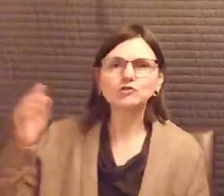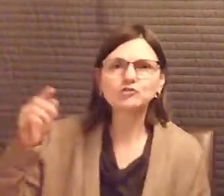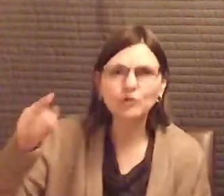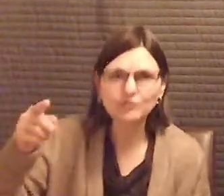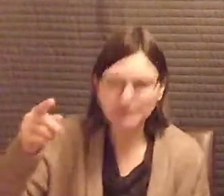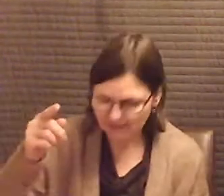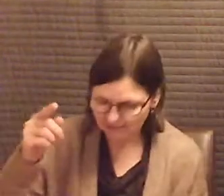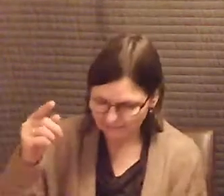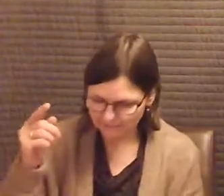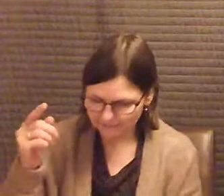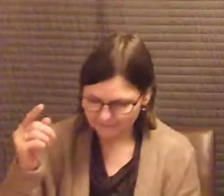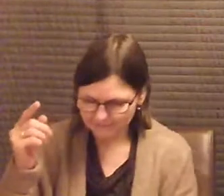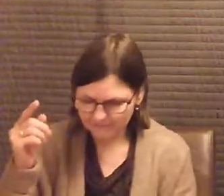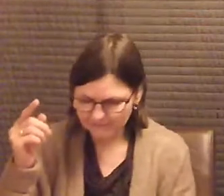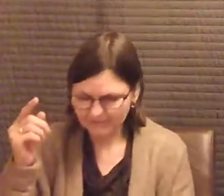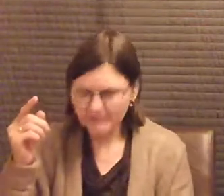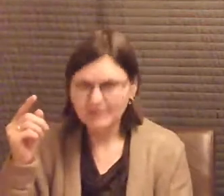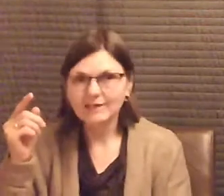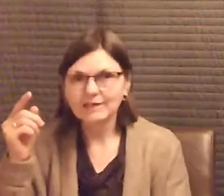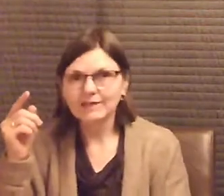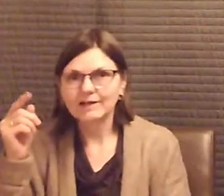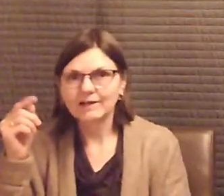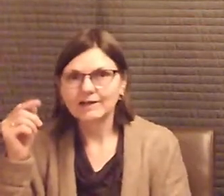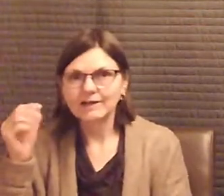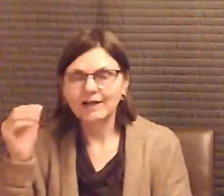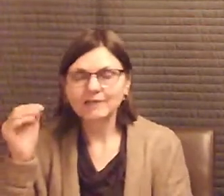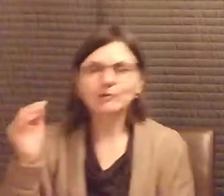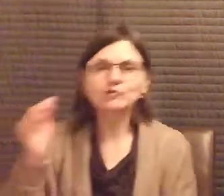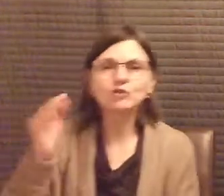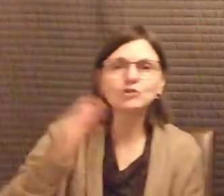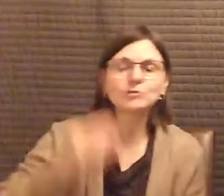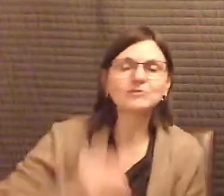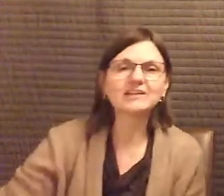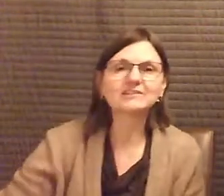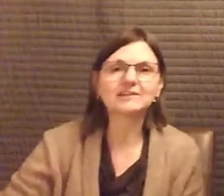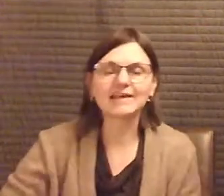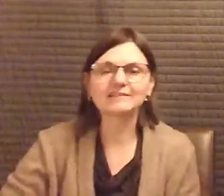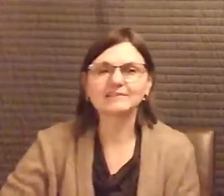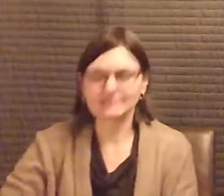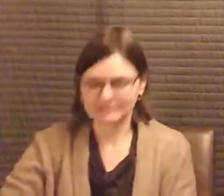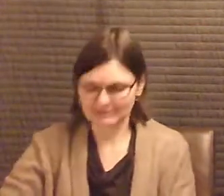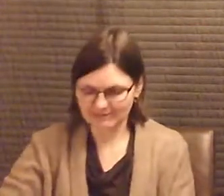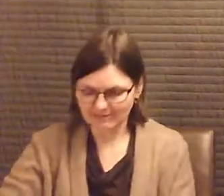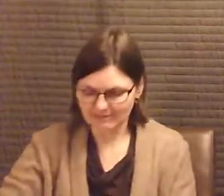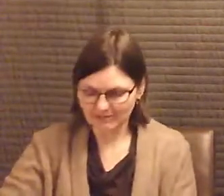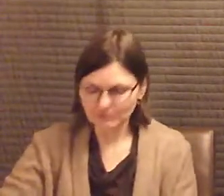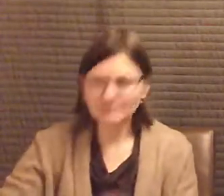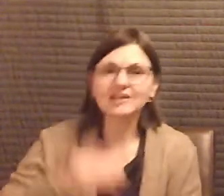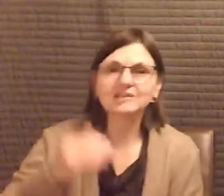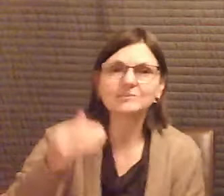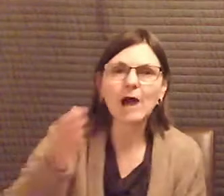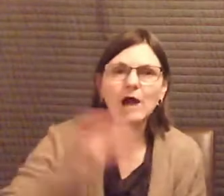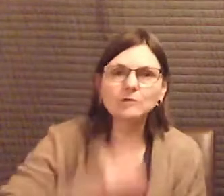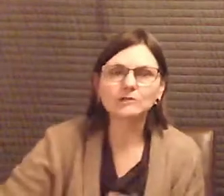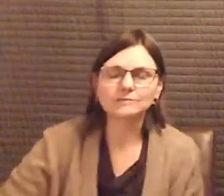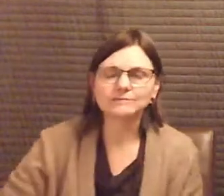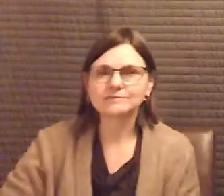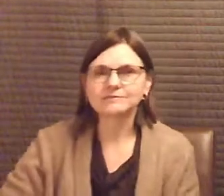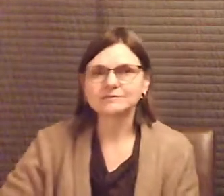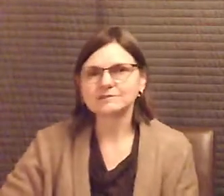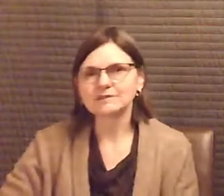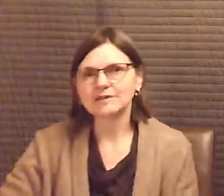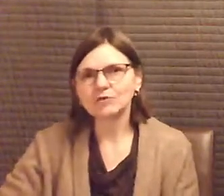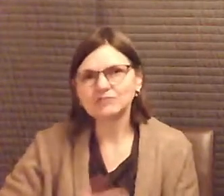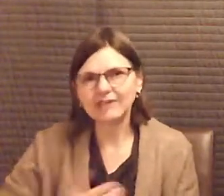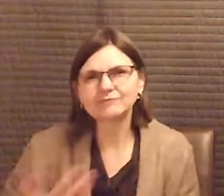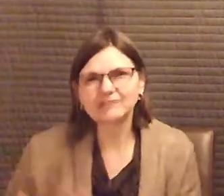gezonden die magische met de hierdoor ik nog eens op de wereld te gedessineerde behandel hier